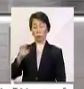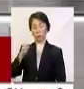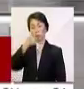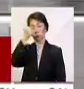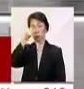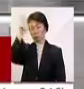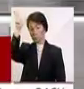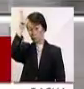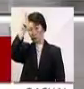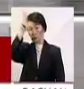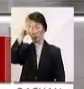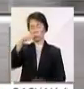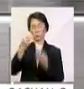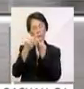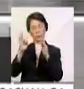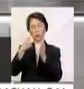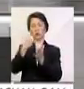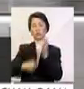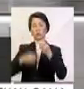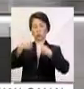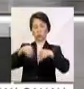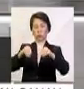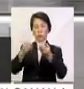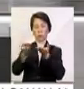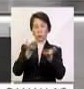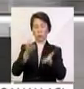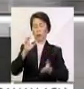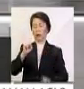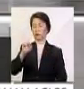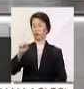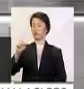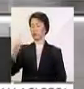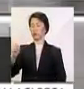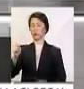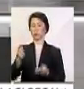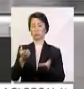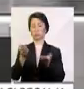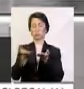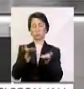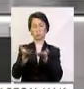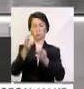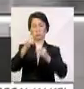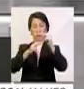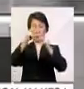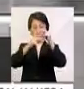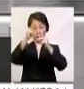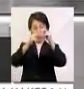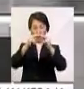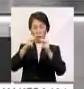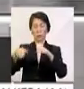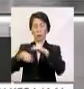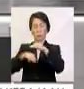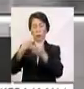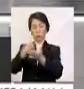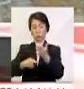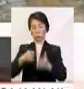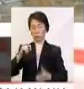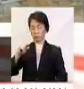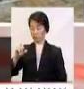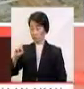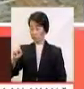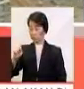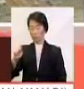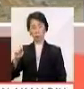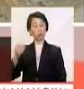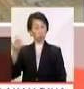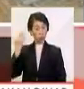langkah kerajaan yang mengecualikan cukai jualan dan perkhidmatan SST terhadap perkhidmatan pembinaan. Di bawah cukai barang dan perkhidmatan GST